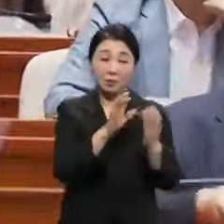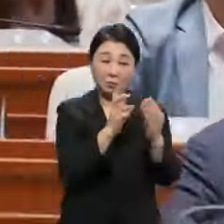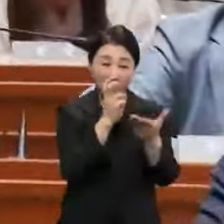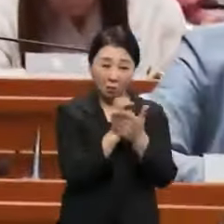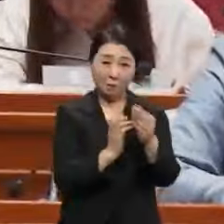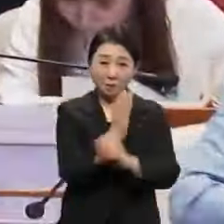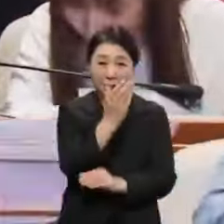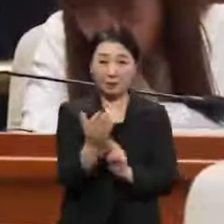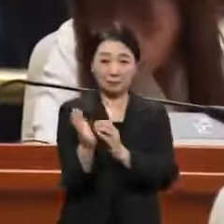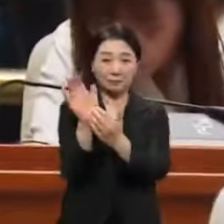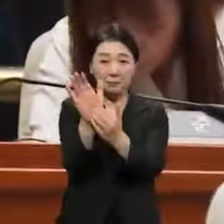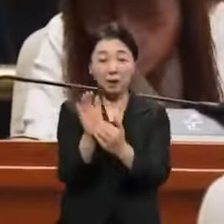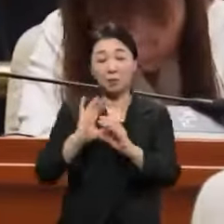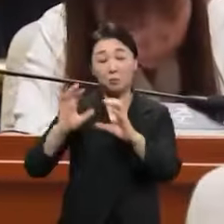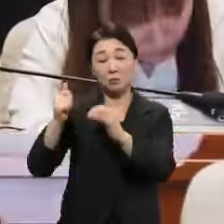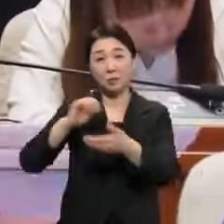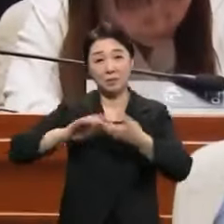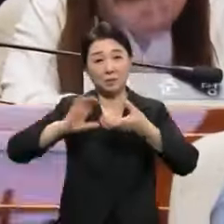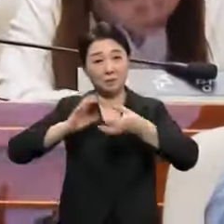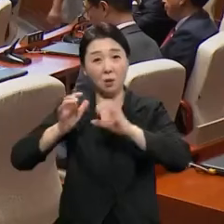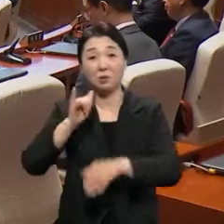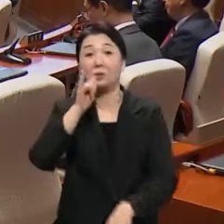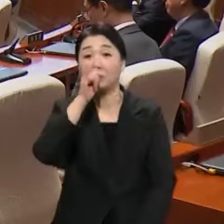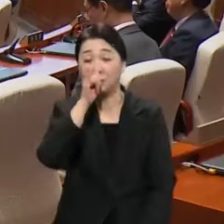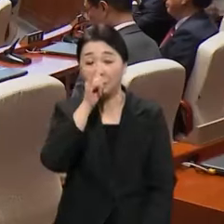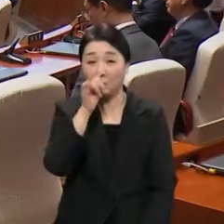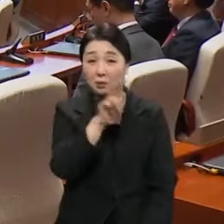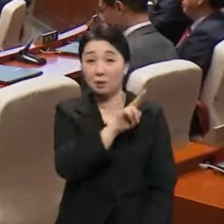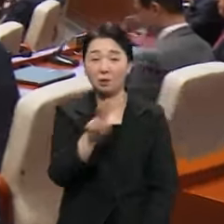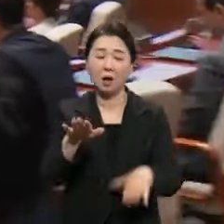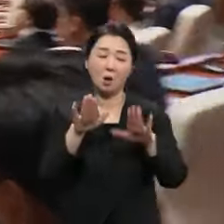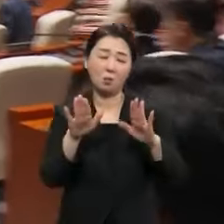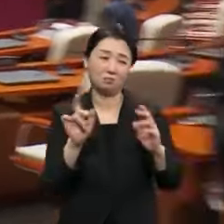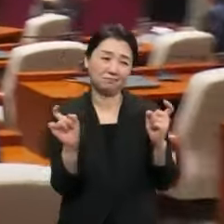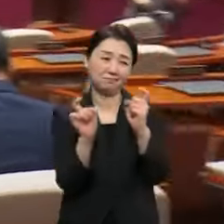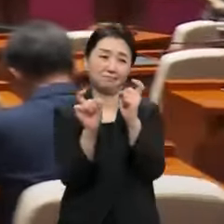국민의힘이 필리버스터를 예고함에 따라 여야는